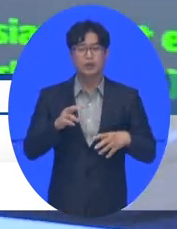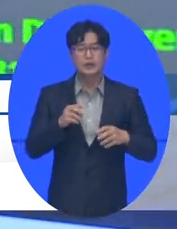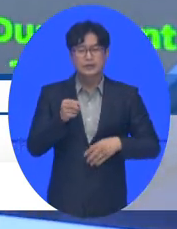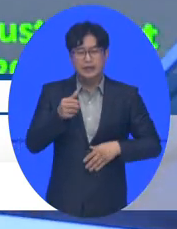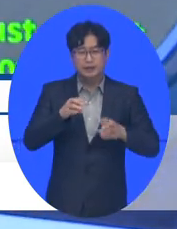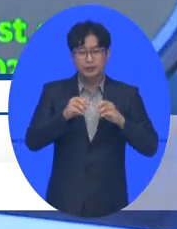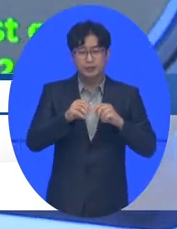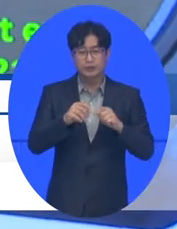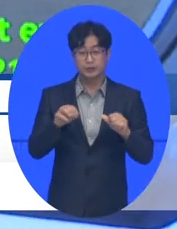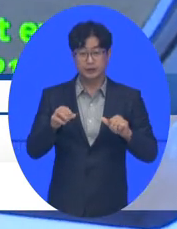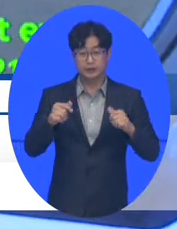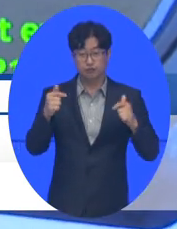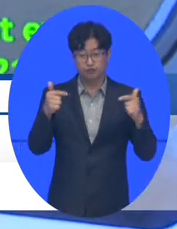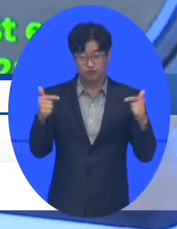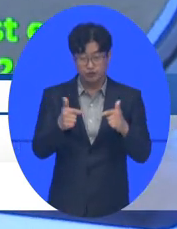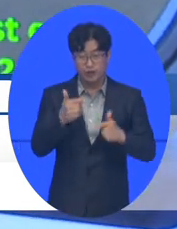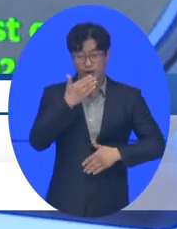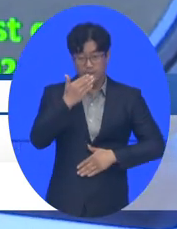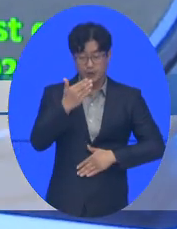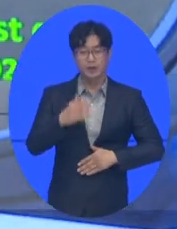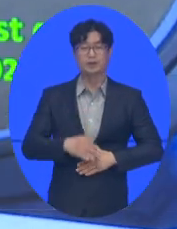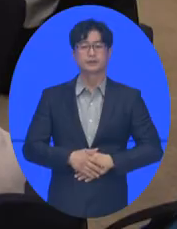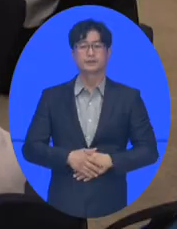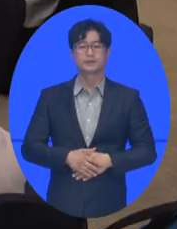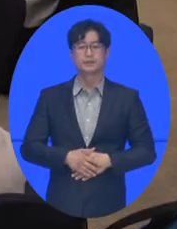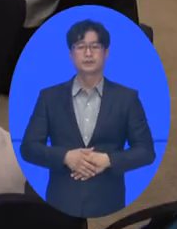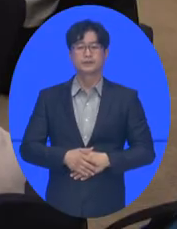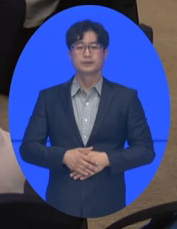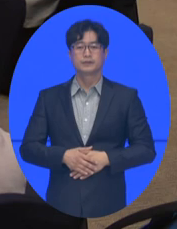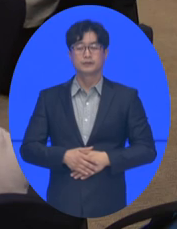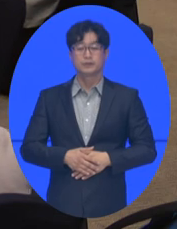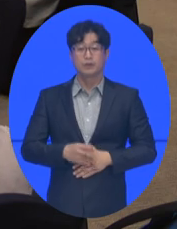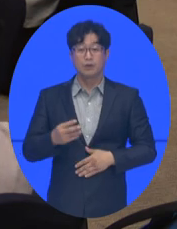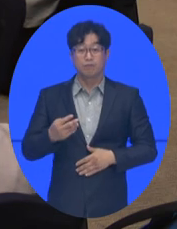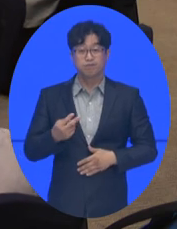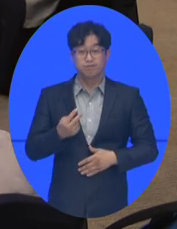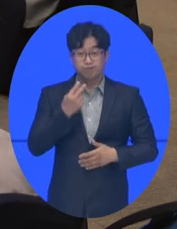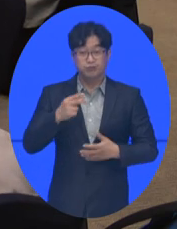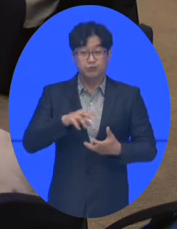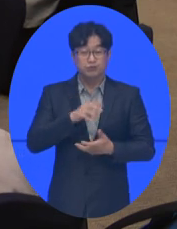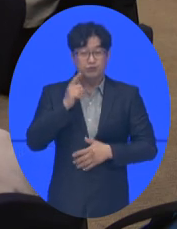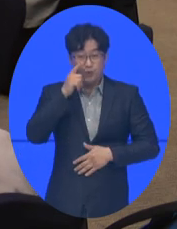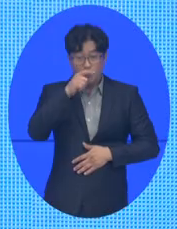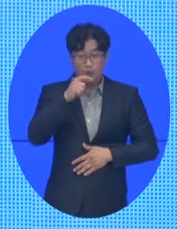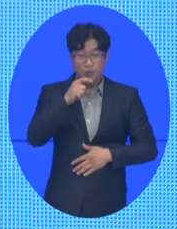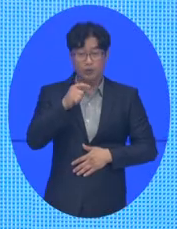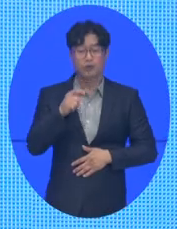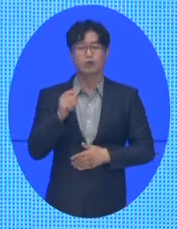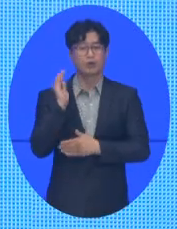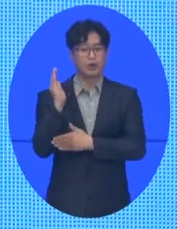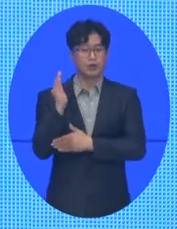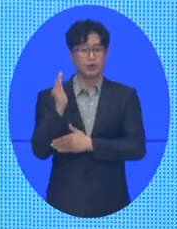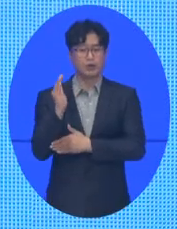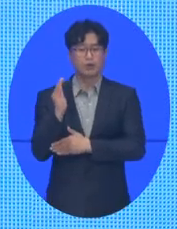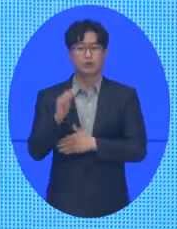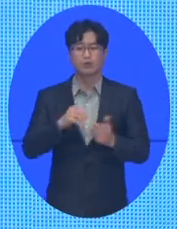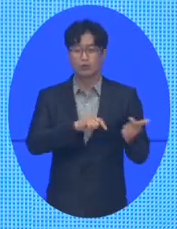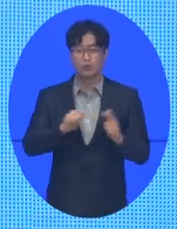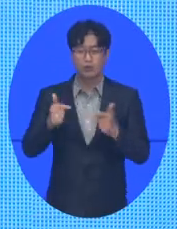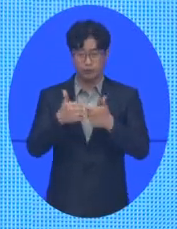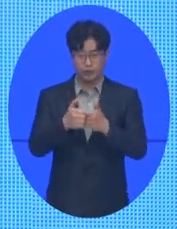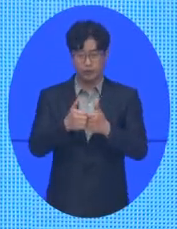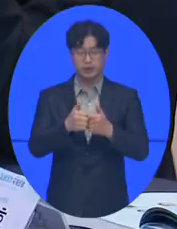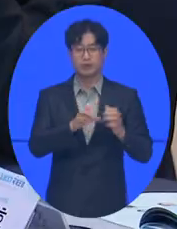미세먼지를 효과적으로 감소시킬 수 있다는 것입니다. 대기오염과 관련한 기조연설과 특별 강연, 공감 토크 등 다양한